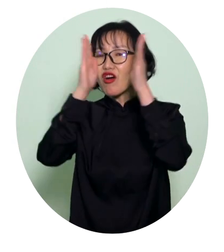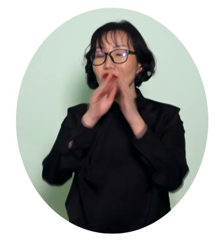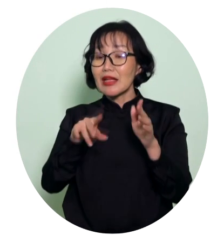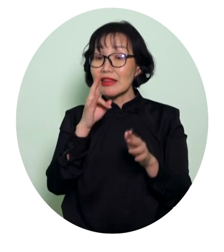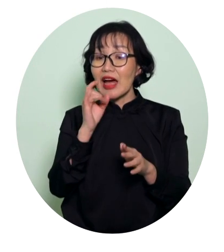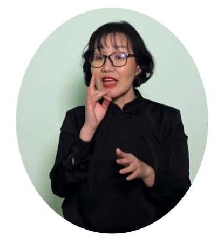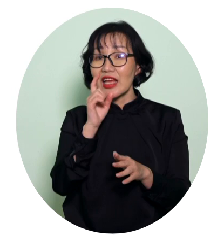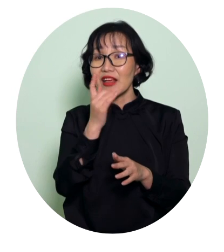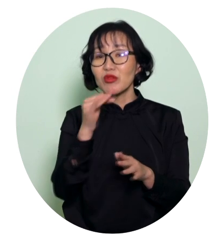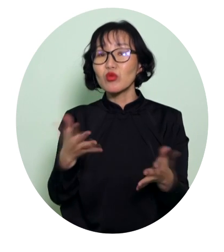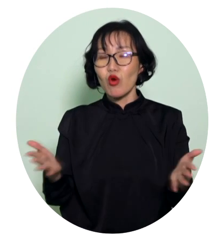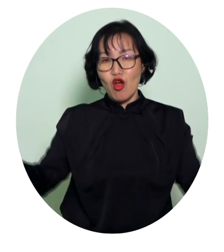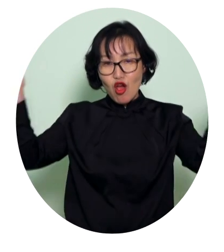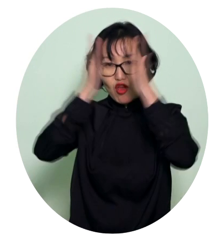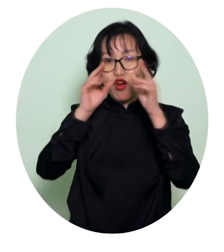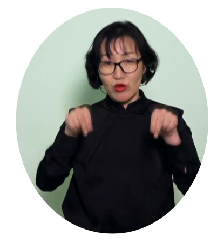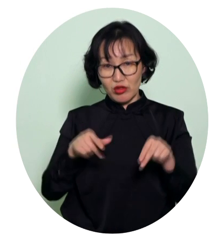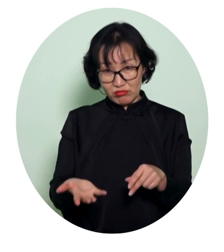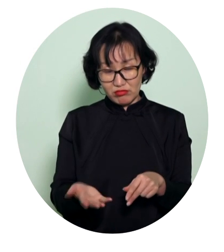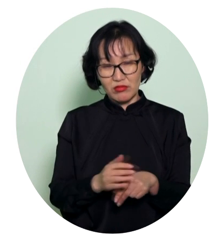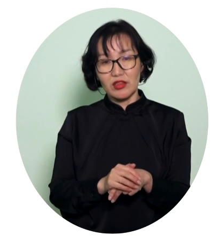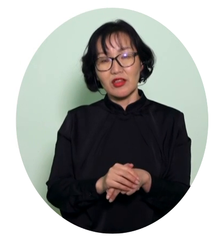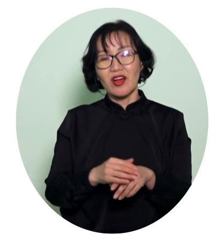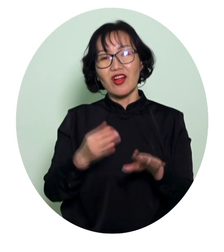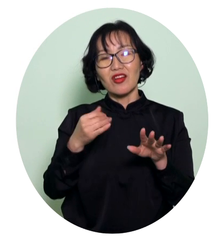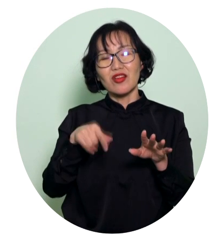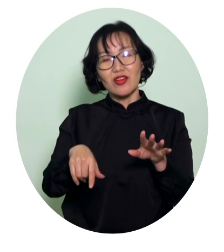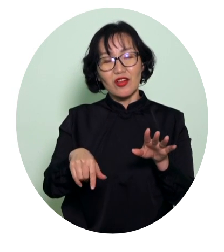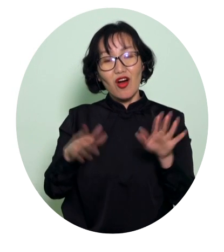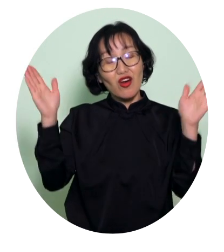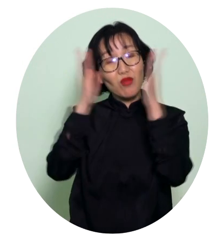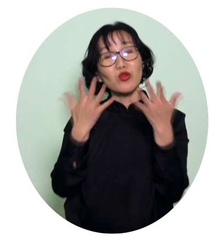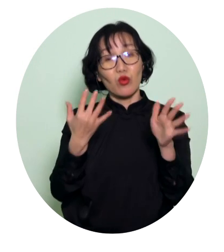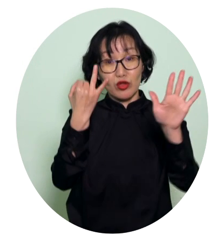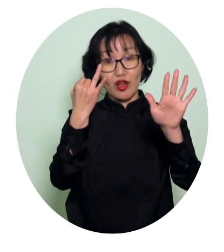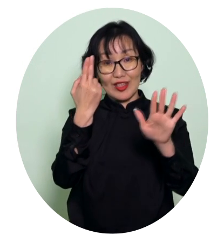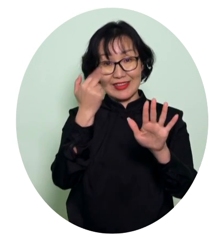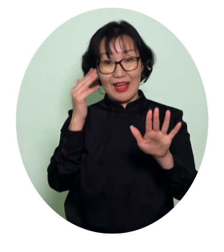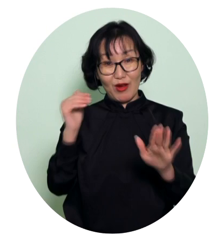болох үед. Тэгвэл орой болох үед долоогийн даваа дууссан байх нэ.